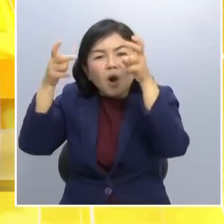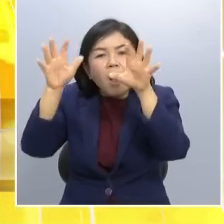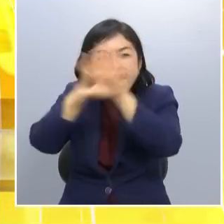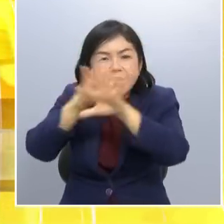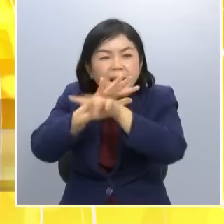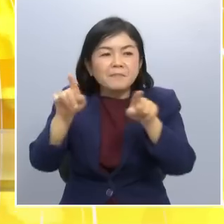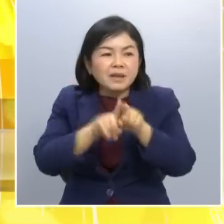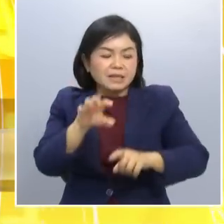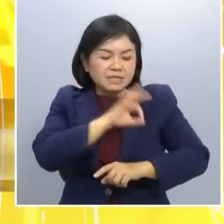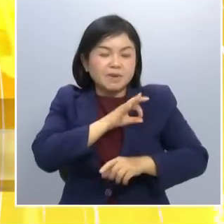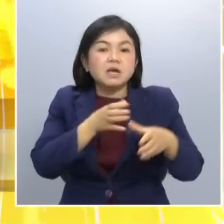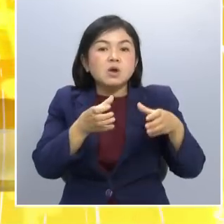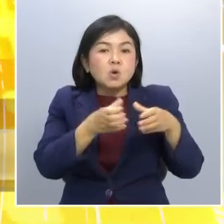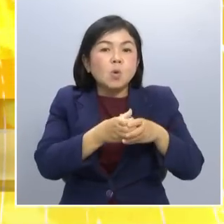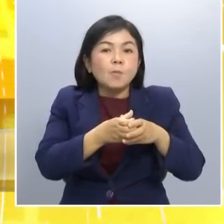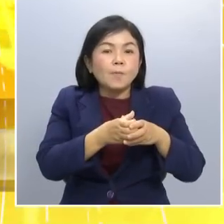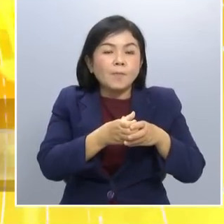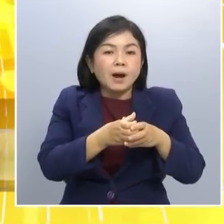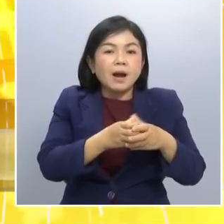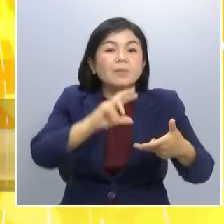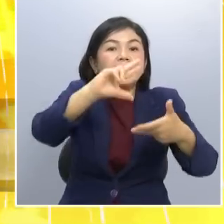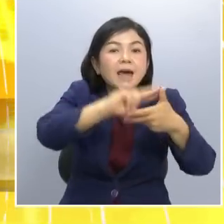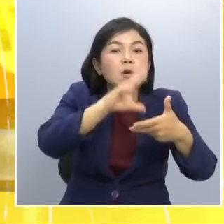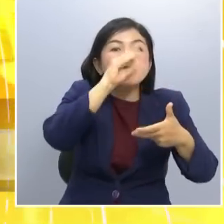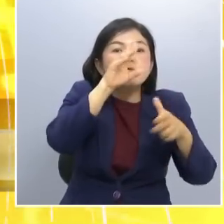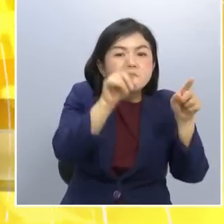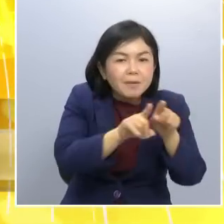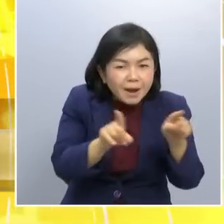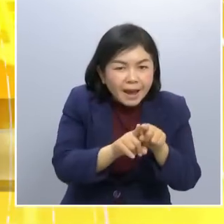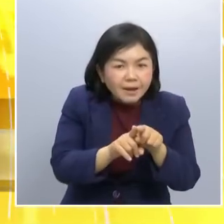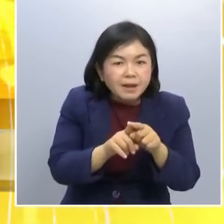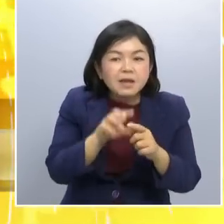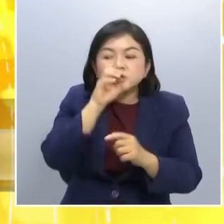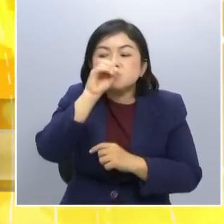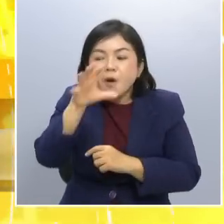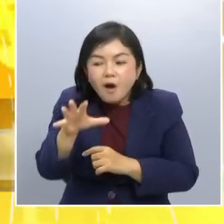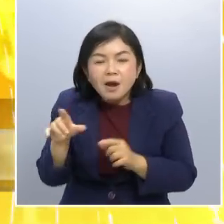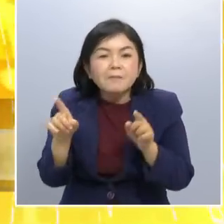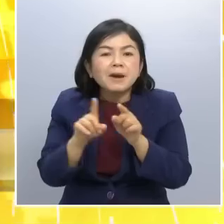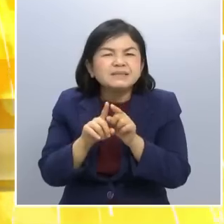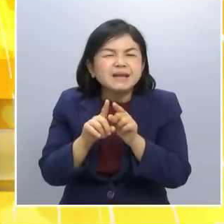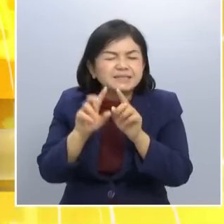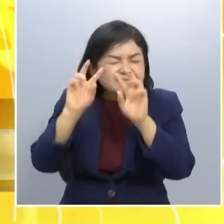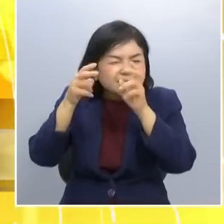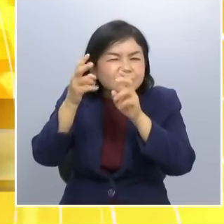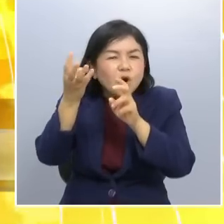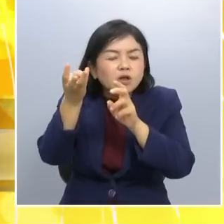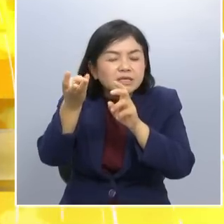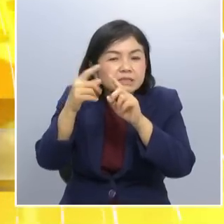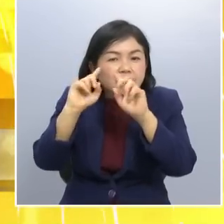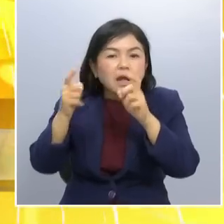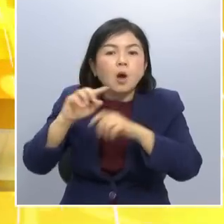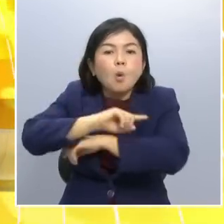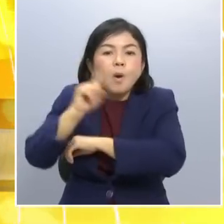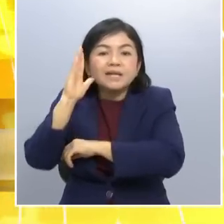พลังประชารัฐนะคะร้องเรียนด้วยข้อกฎหมายเดียวกันกับคุณศรีสุวรรณเลยนะคะก็ประเด็นอย่างที่บอกอาจจะมีประเด็นนึงที่ต่างก็คือเอ่อเรื่องวันเสียชีวิต